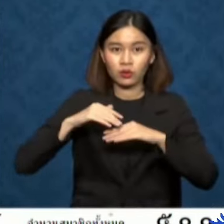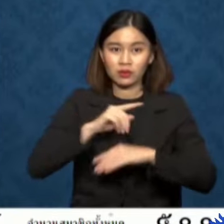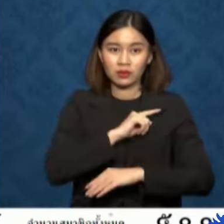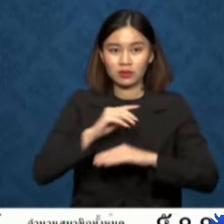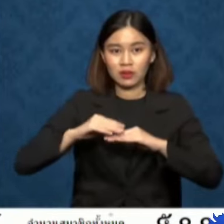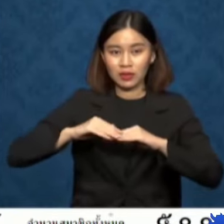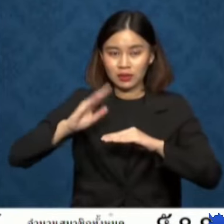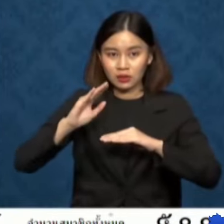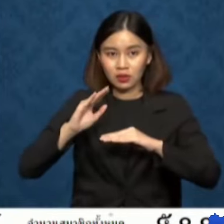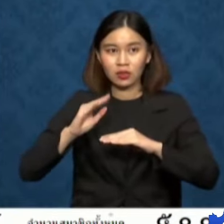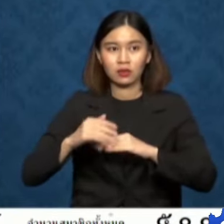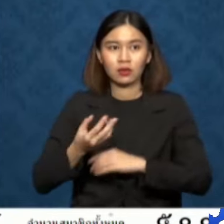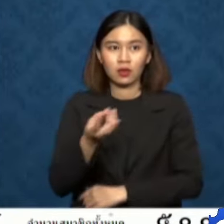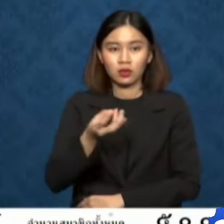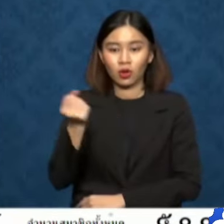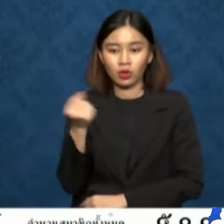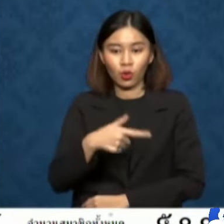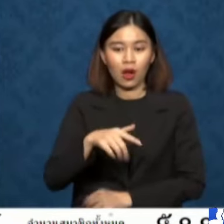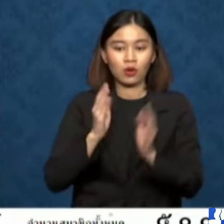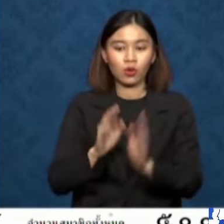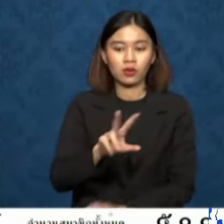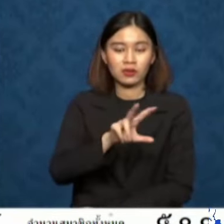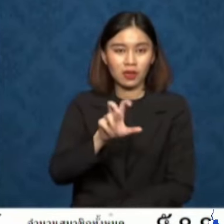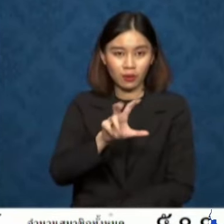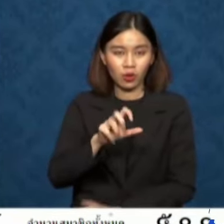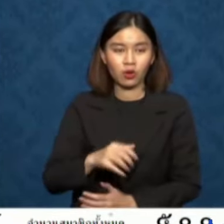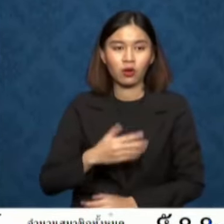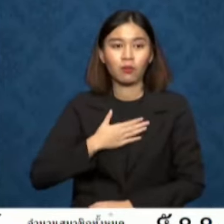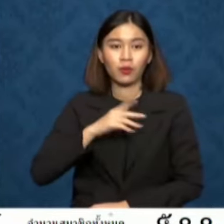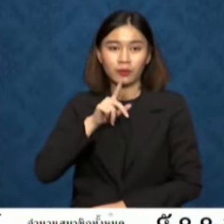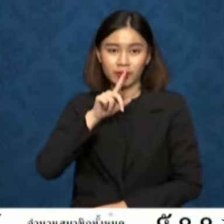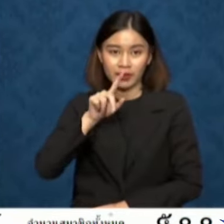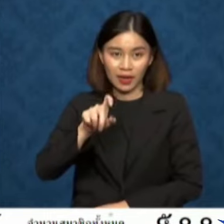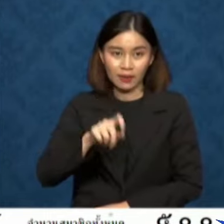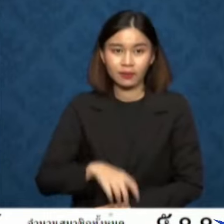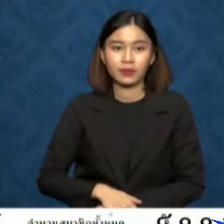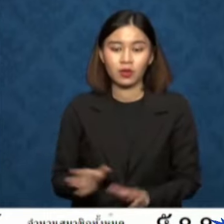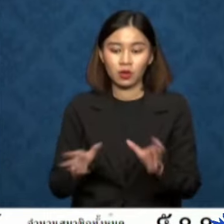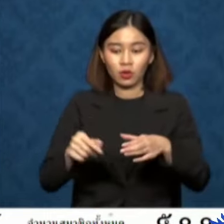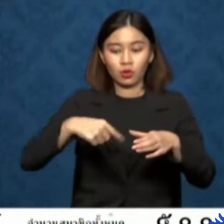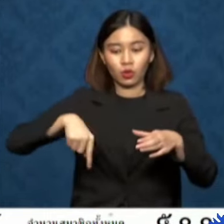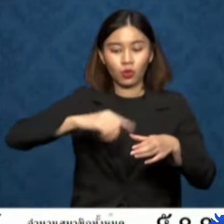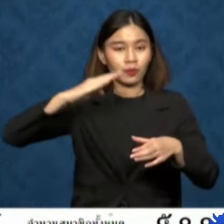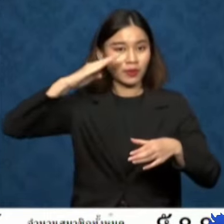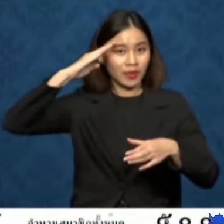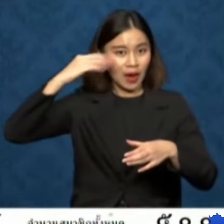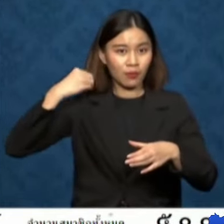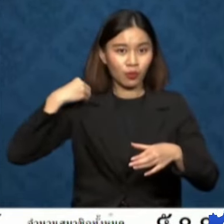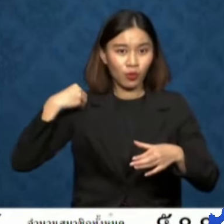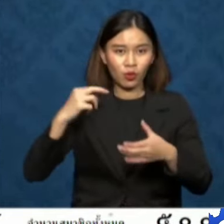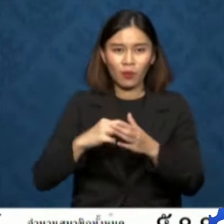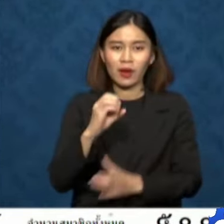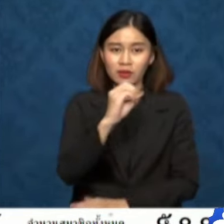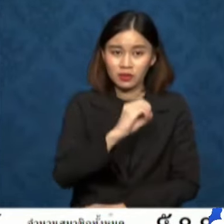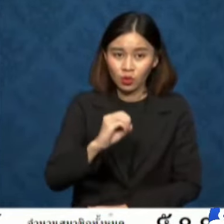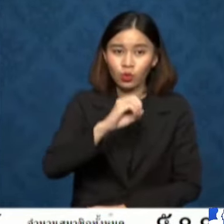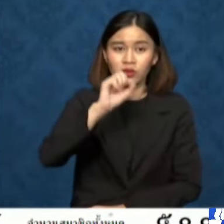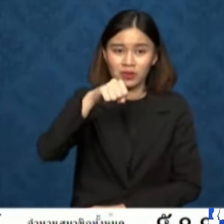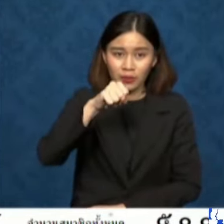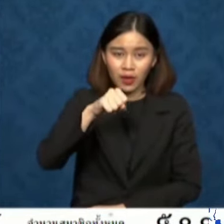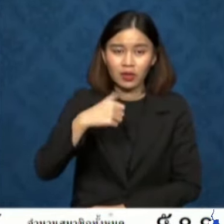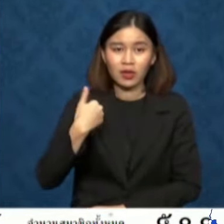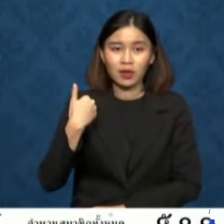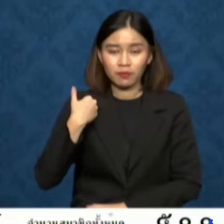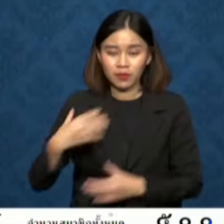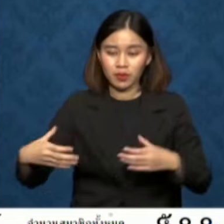จำเป็นน้อยกว่า 300นายผมถามครับจำนวนนายพลที่เกินจำเป็นมันต้องเป็น0นใช่มั้ยจะมี